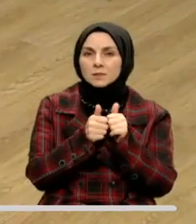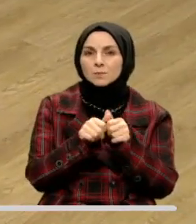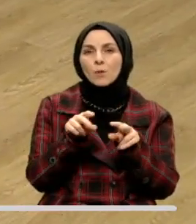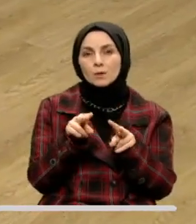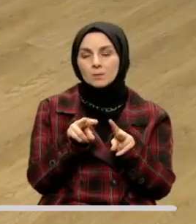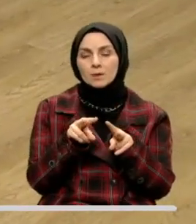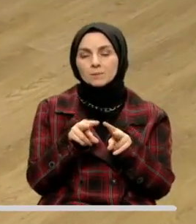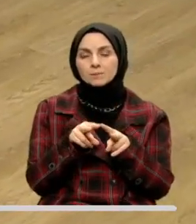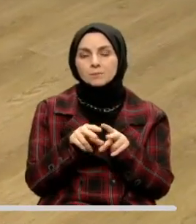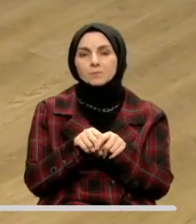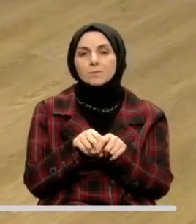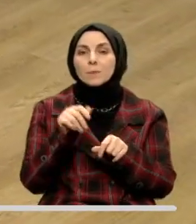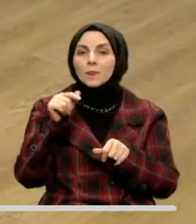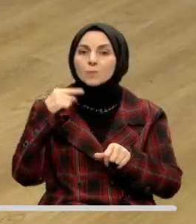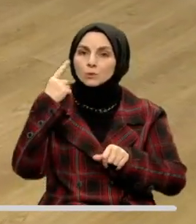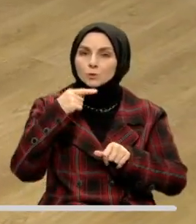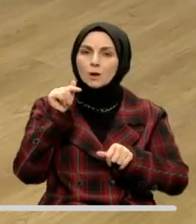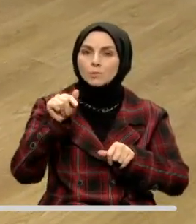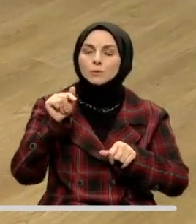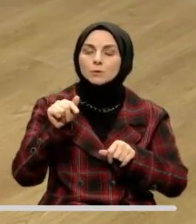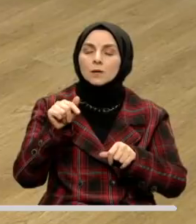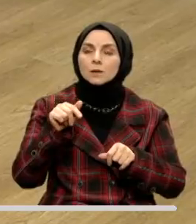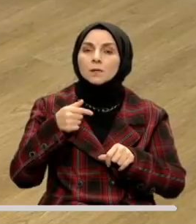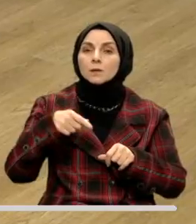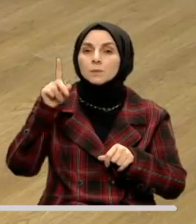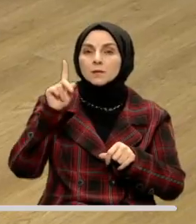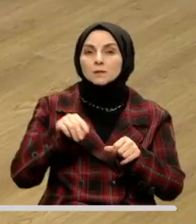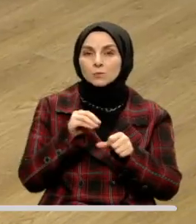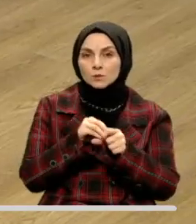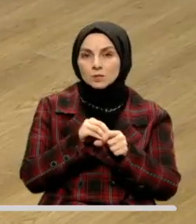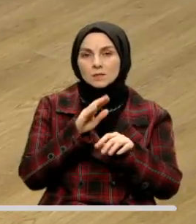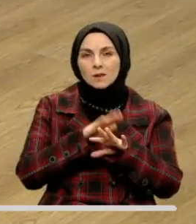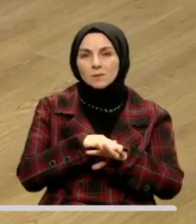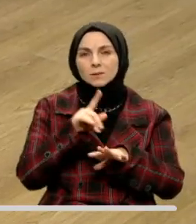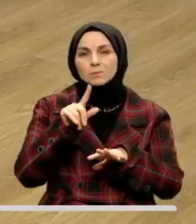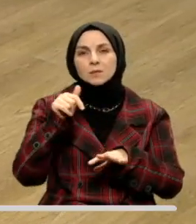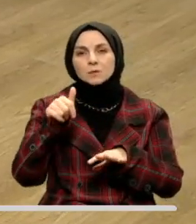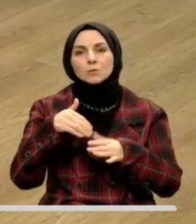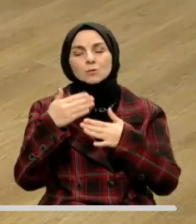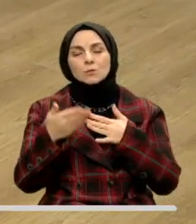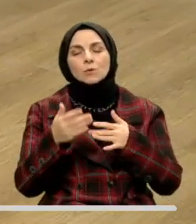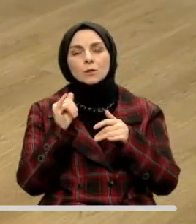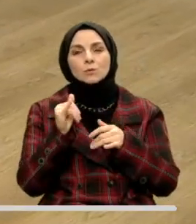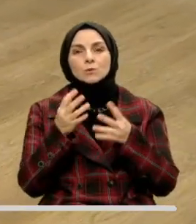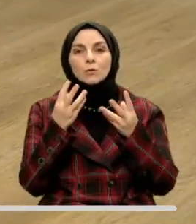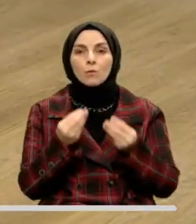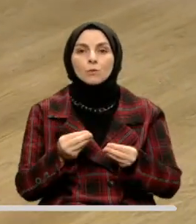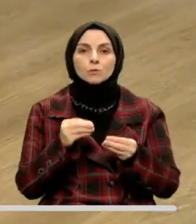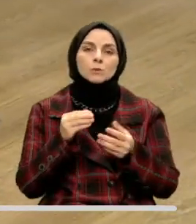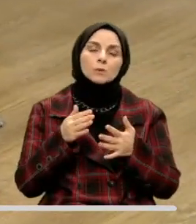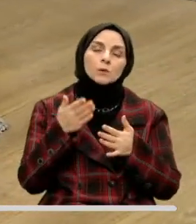aslında sınav. Dolayısıyla burada günübirlik yapılan çalışmalar, bir gün çalıştım, ertesi gün moralim bozuldu, yok ben seneye bıraktım